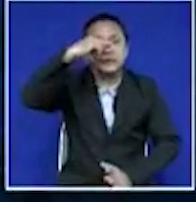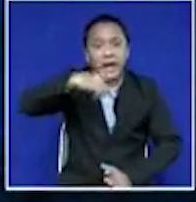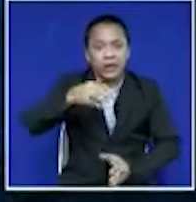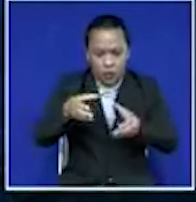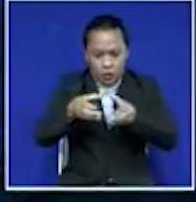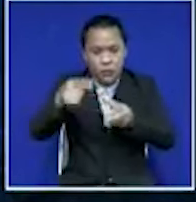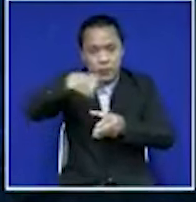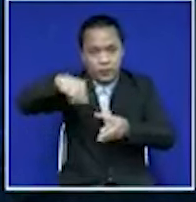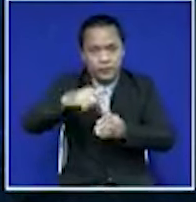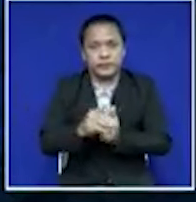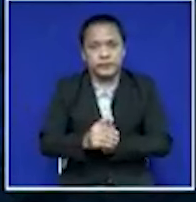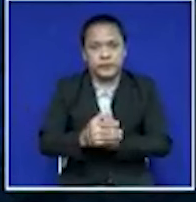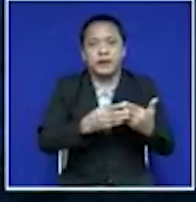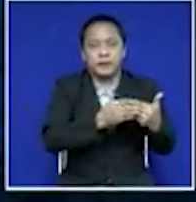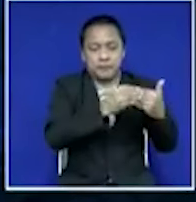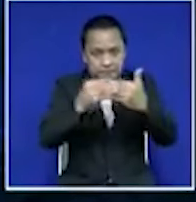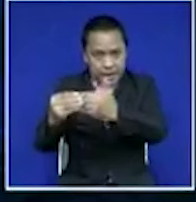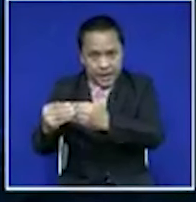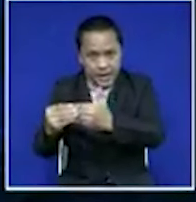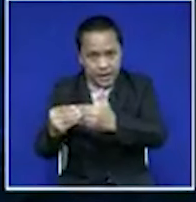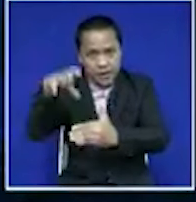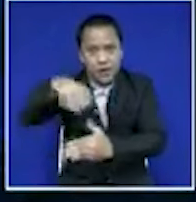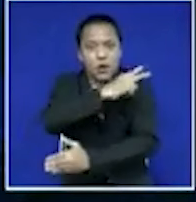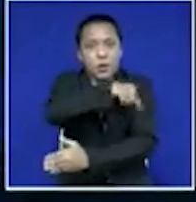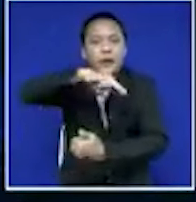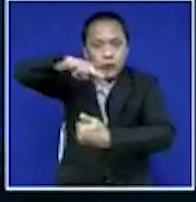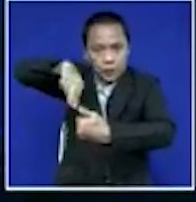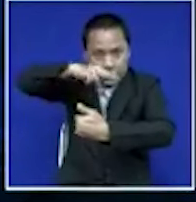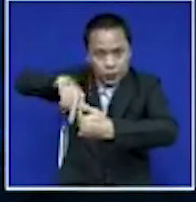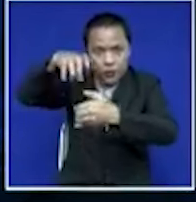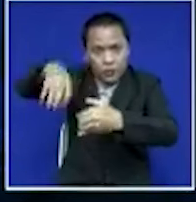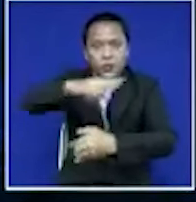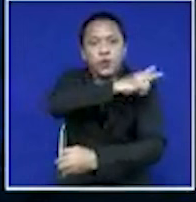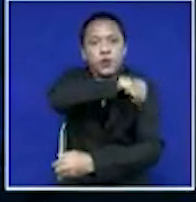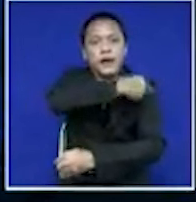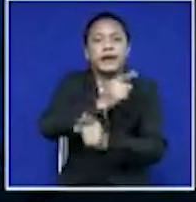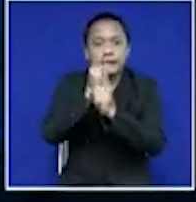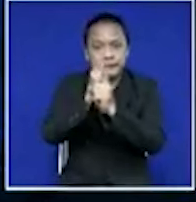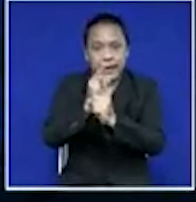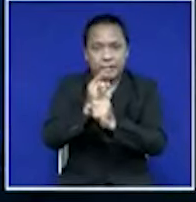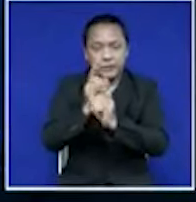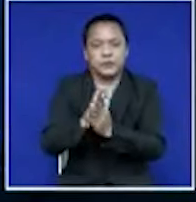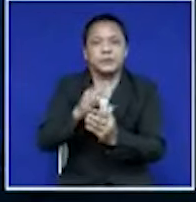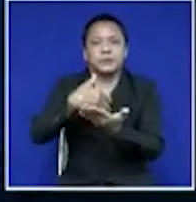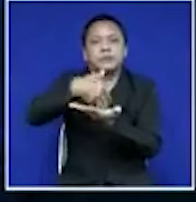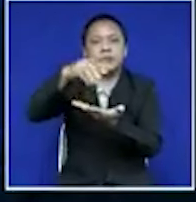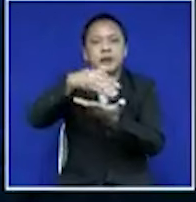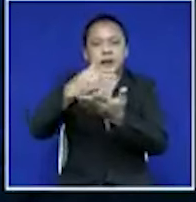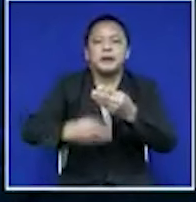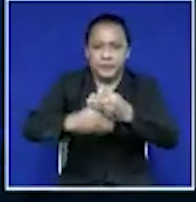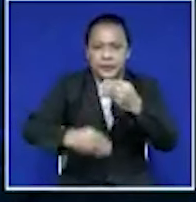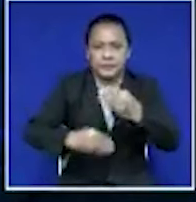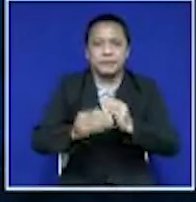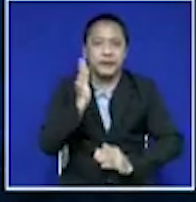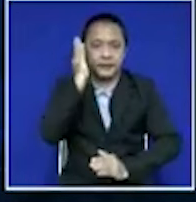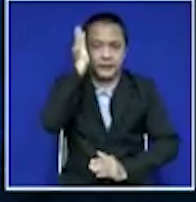ลุ่มนี้เราก็นำตัวออกมาได้รับการรักษาอยู่ในโรงพยาบาลตามที่จะมีการรายงานออกมาเป็นระยะระย